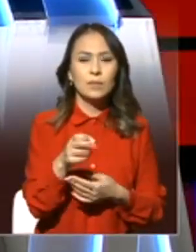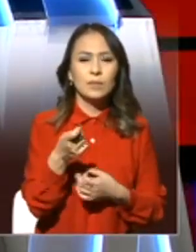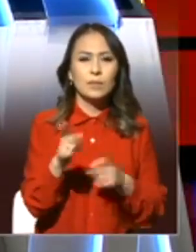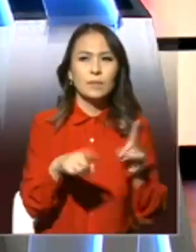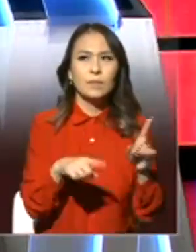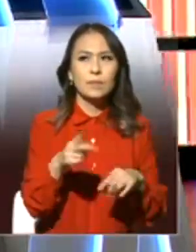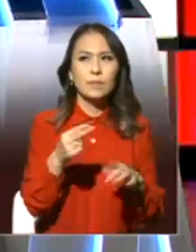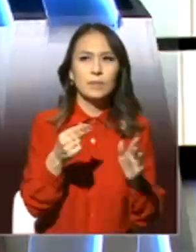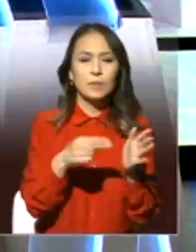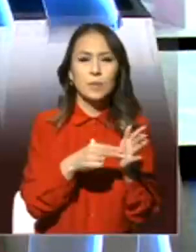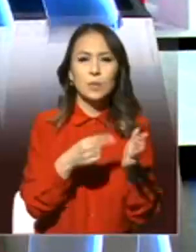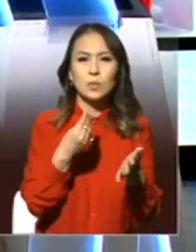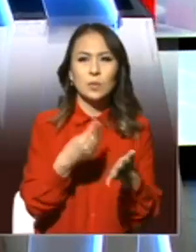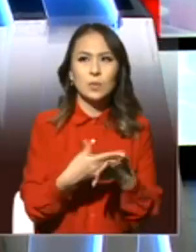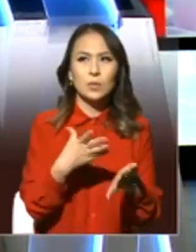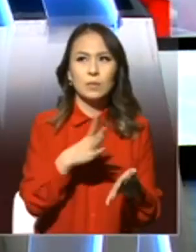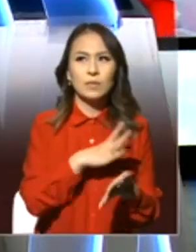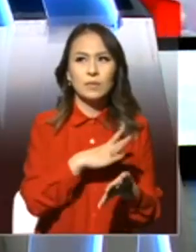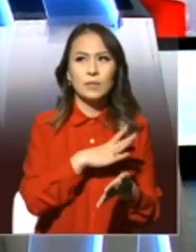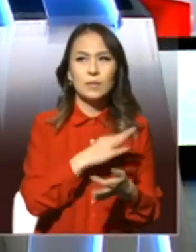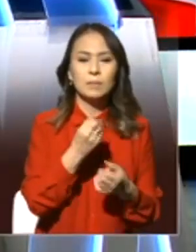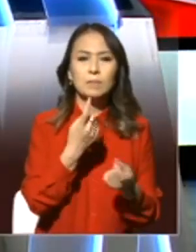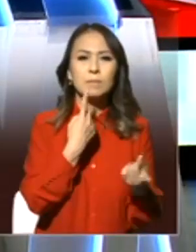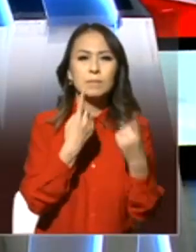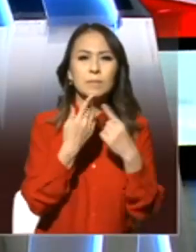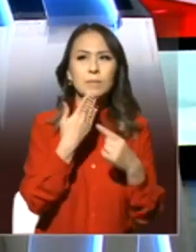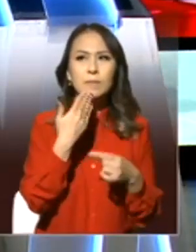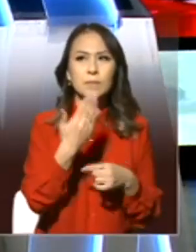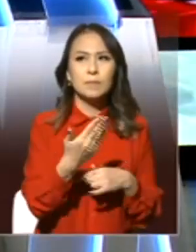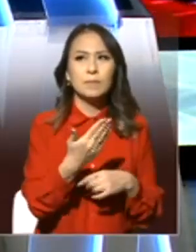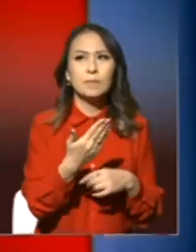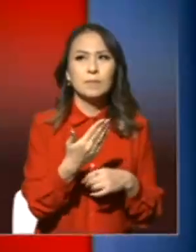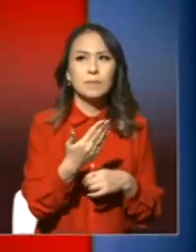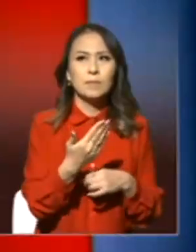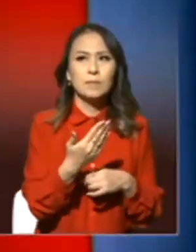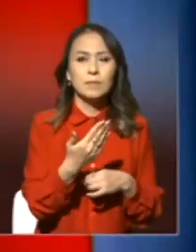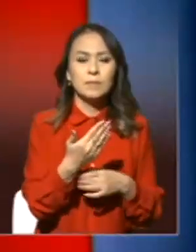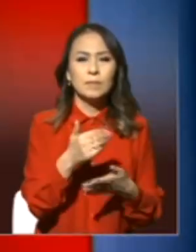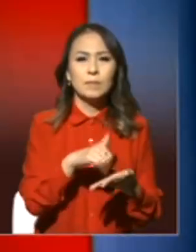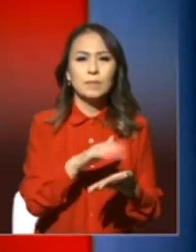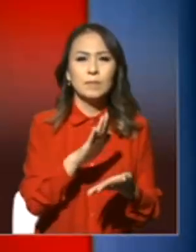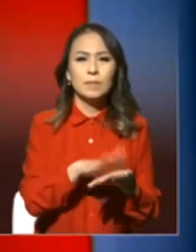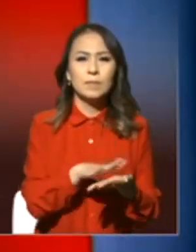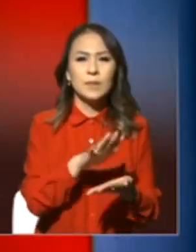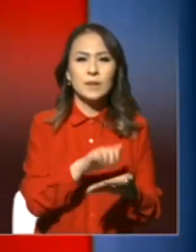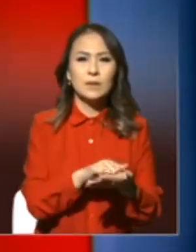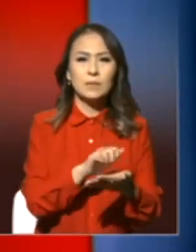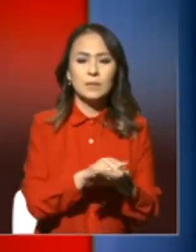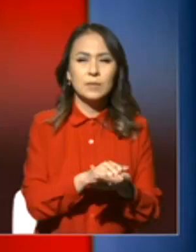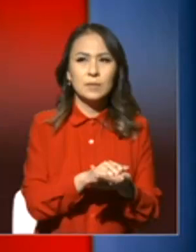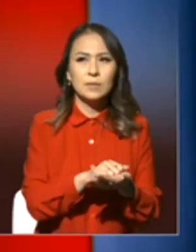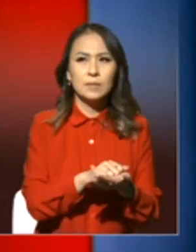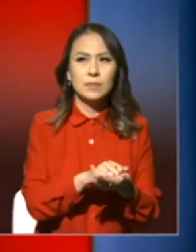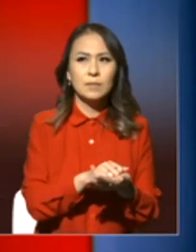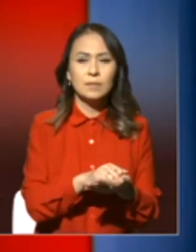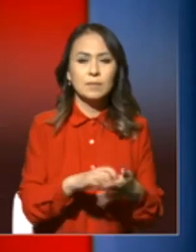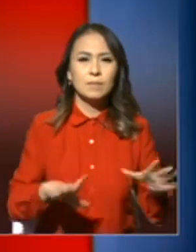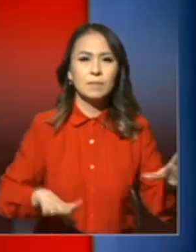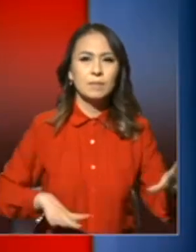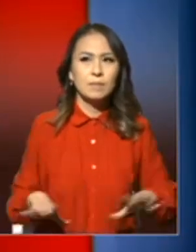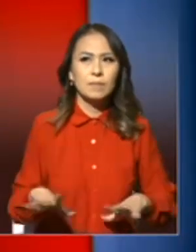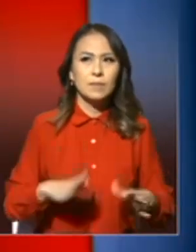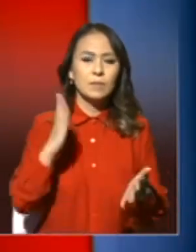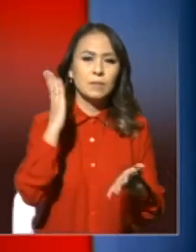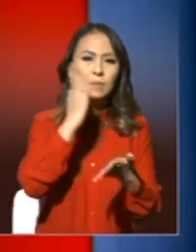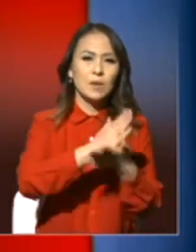заттарға бағасы қымбат. Кіріп сөйлесіп көрдік, олар өзіміздің жаңағыдай көтермен саудамен айналысатын базарлар бар ғой, сол жерден тікелей